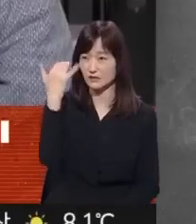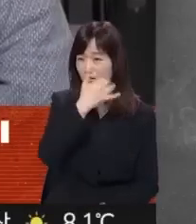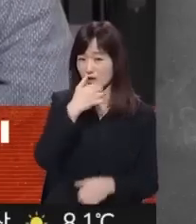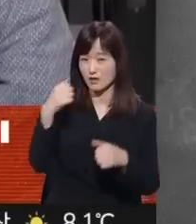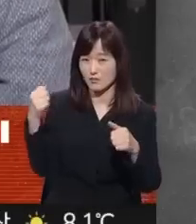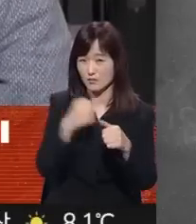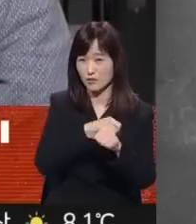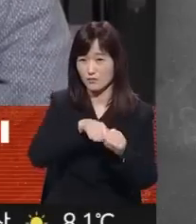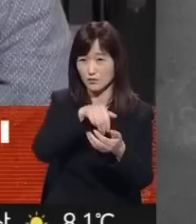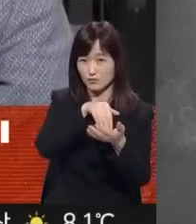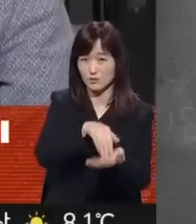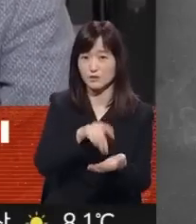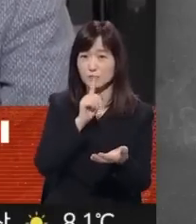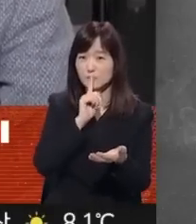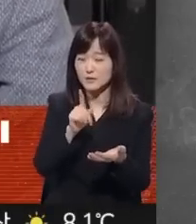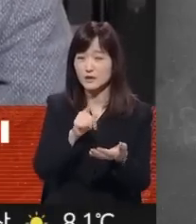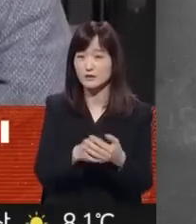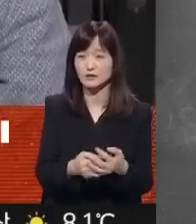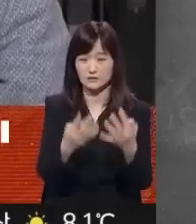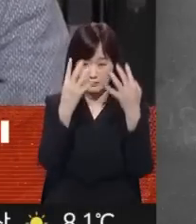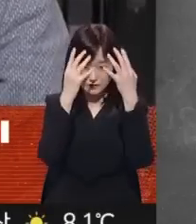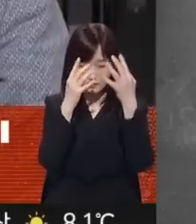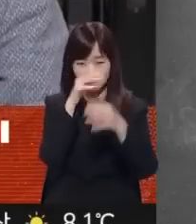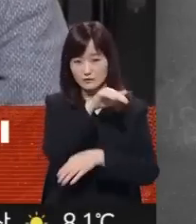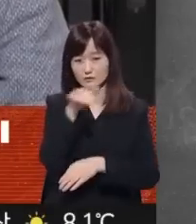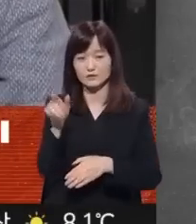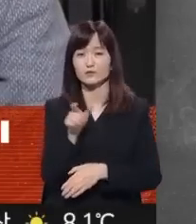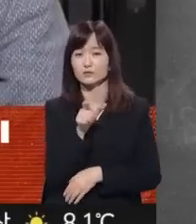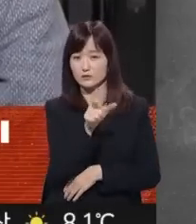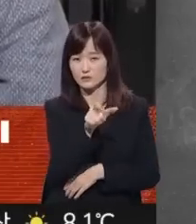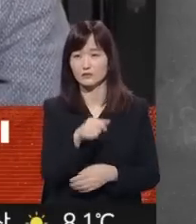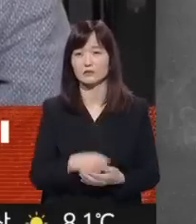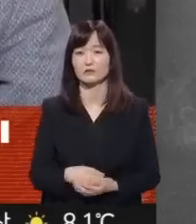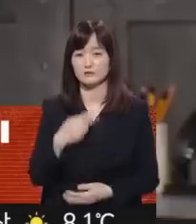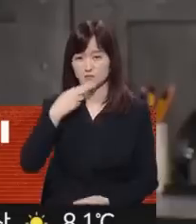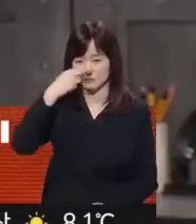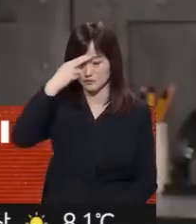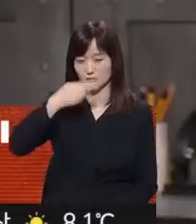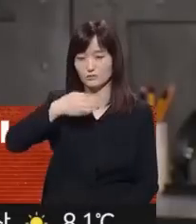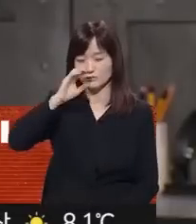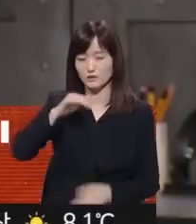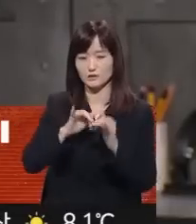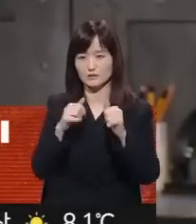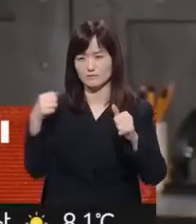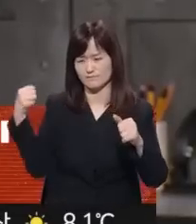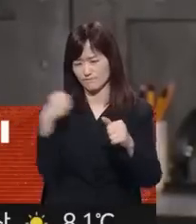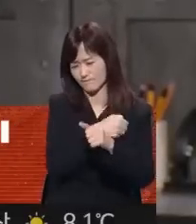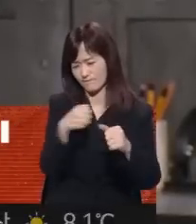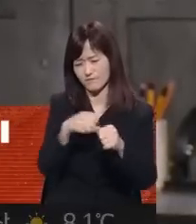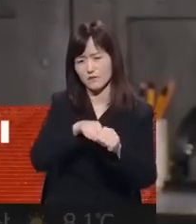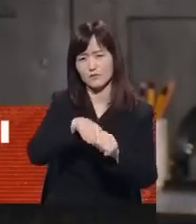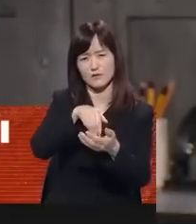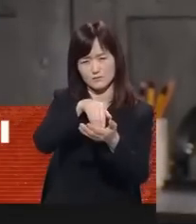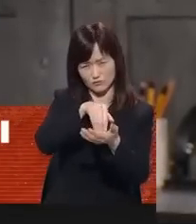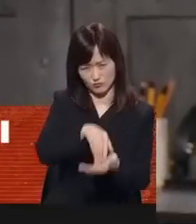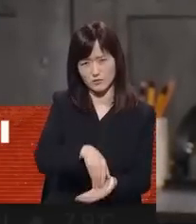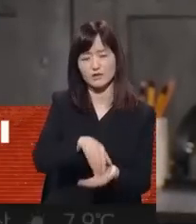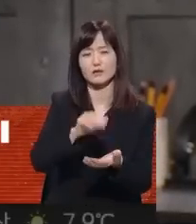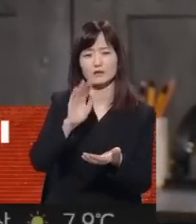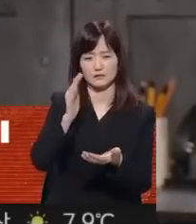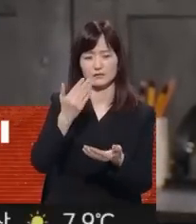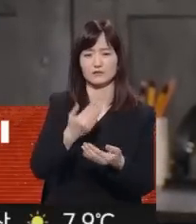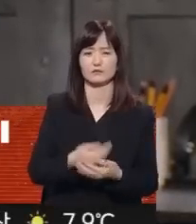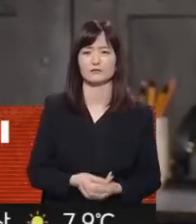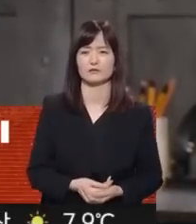가중처벌하겠다라고 이야기하고 양념 기준에 그렇게 올라왔는데 저는 엄주를 해서 사람에게 폭행하는 것 가중쳐버려야 되지 않을까 그렇게 생각합니다